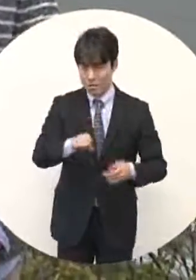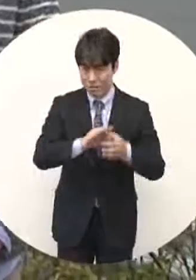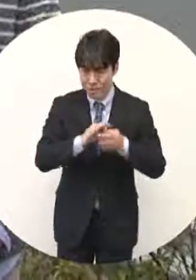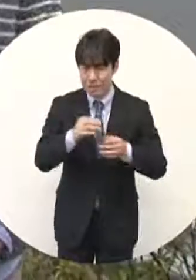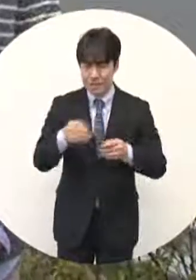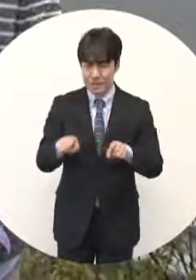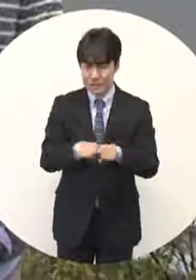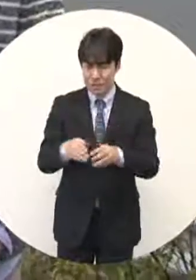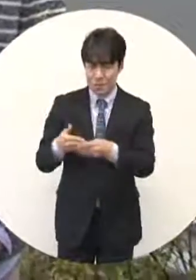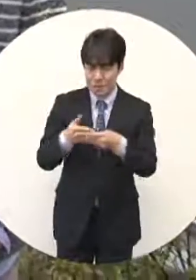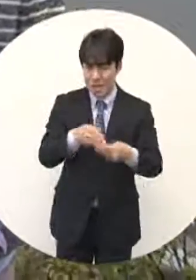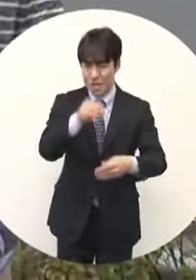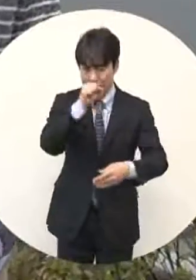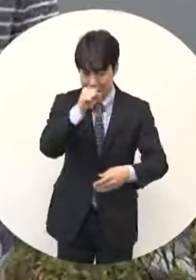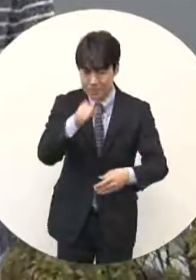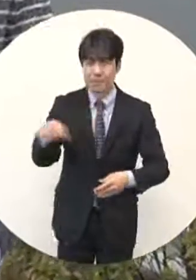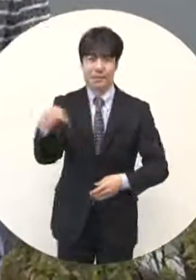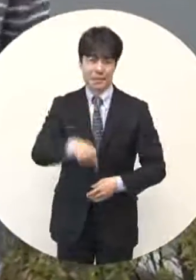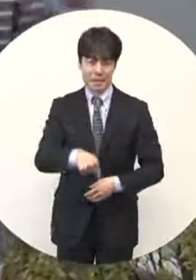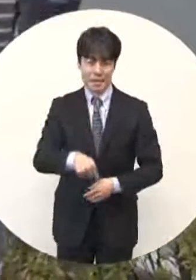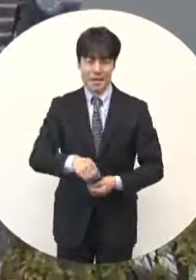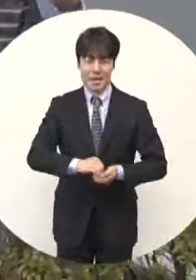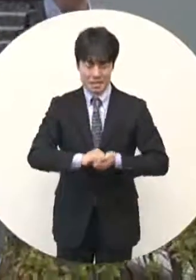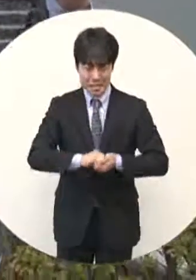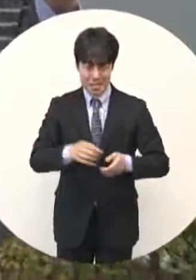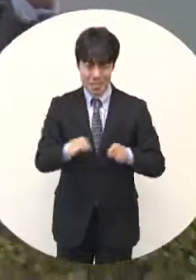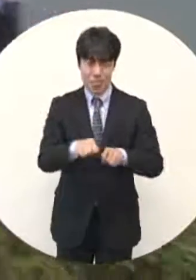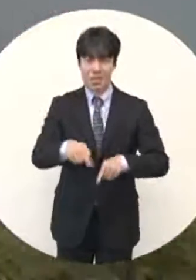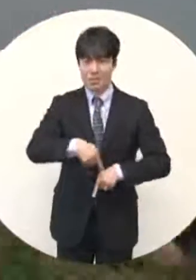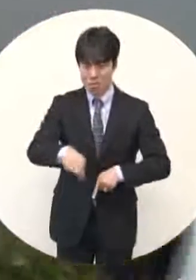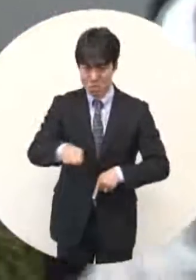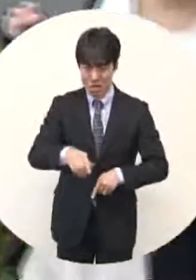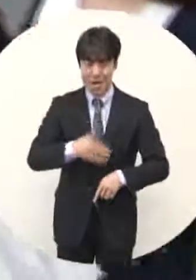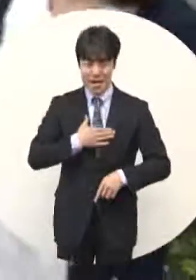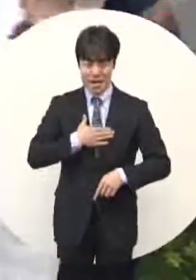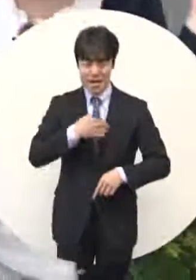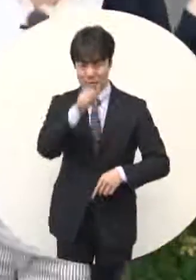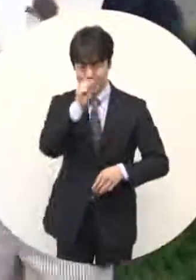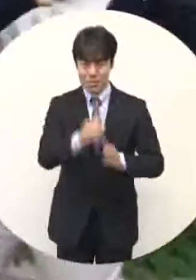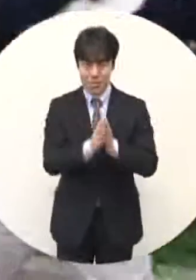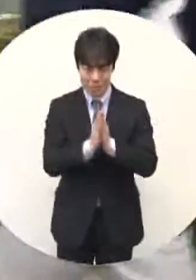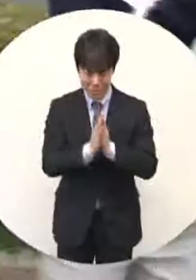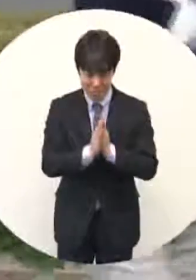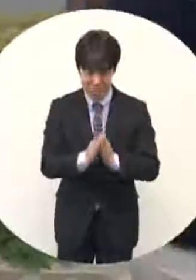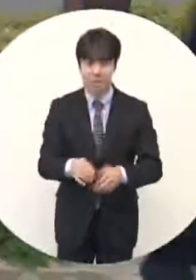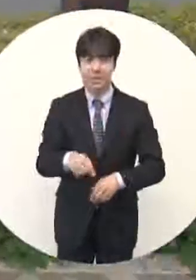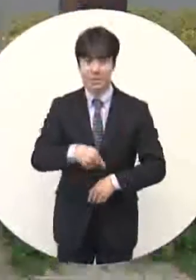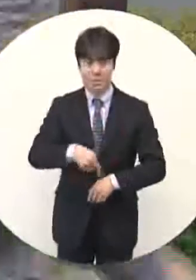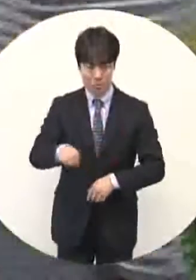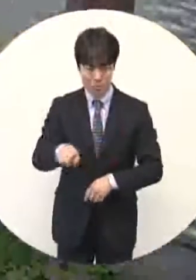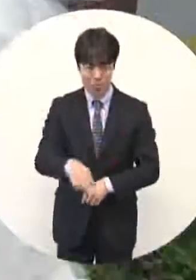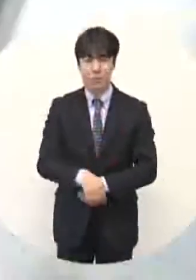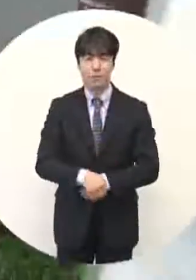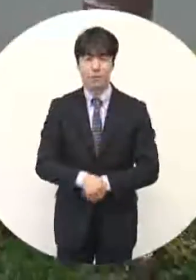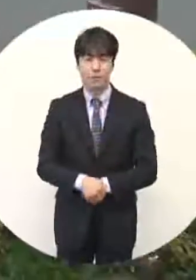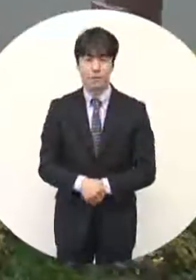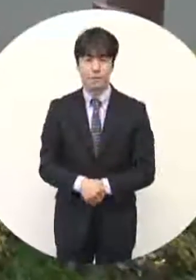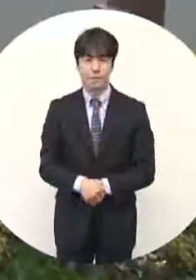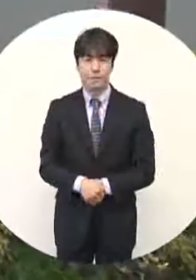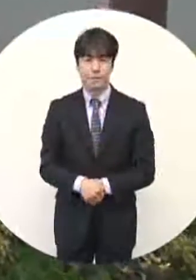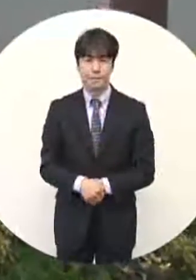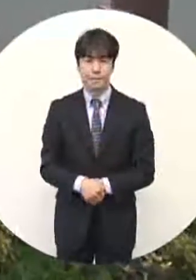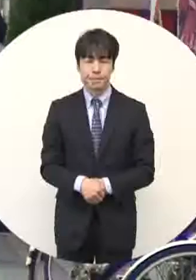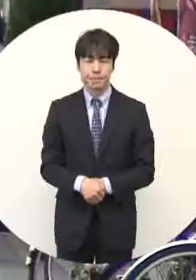行きたいと思って来ちゃいました。 ぜひ 一緒に行きましょう。 はい、よろしくお願いします。では早速行きましょう。